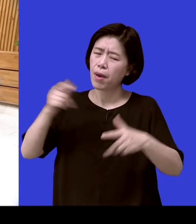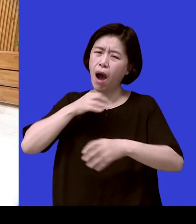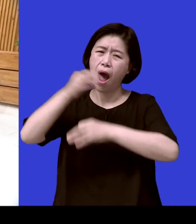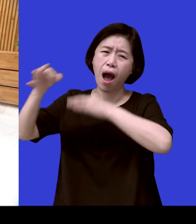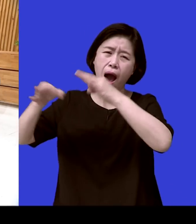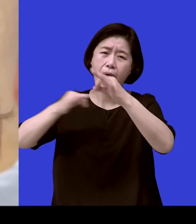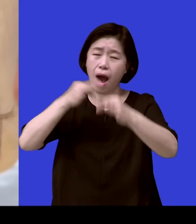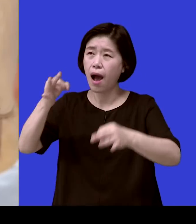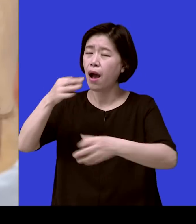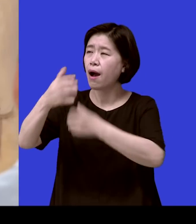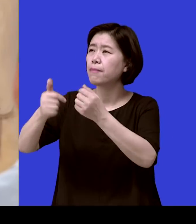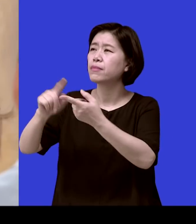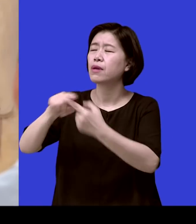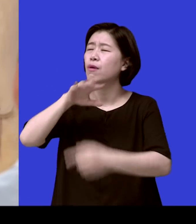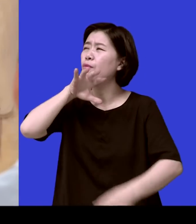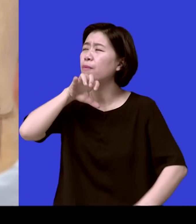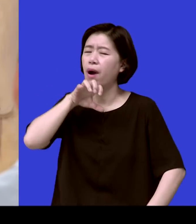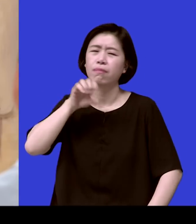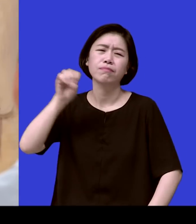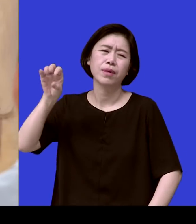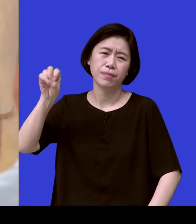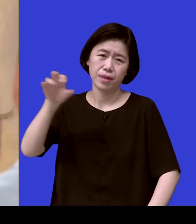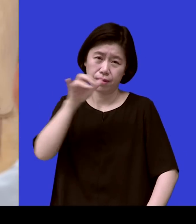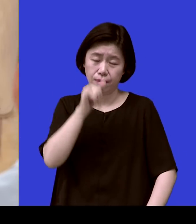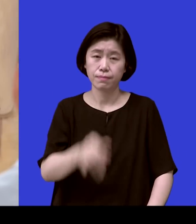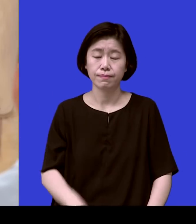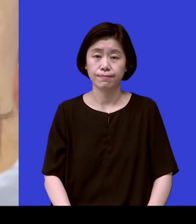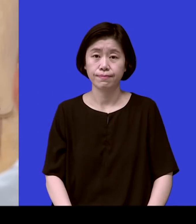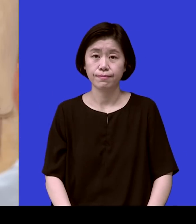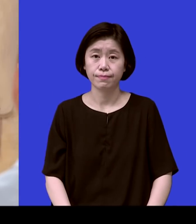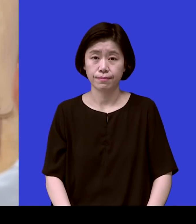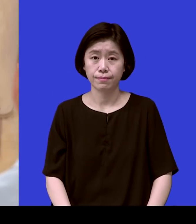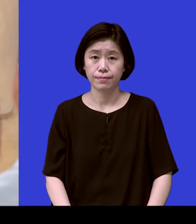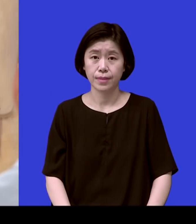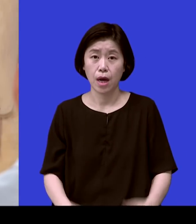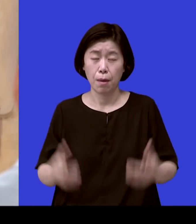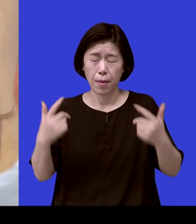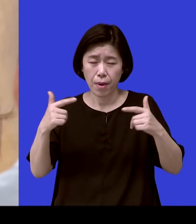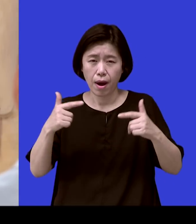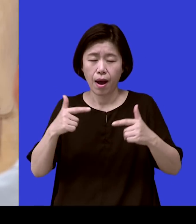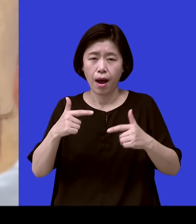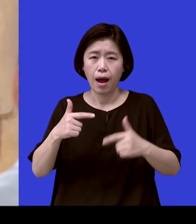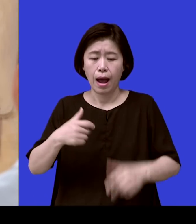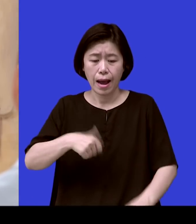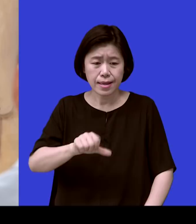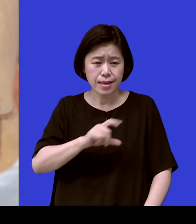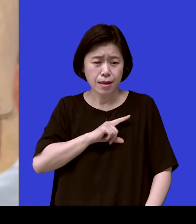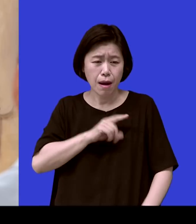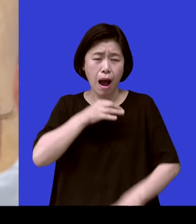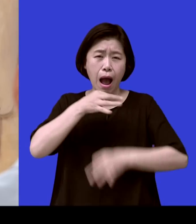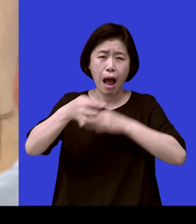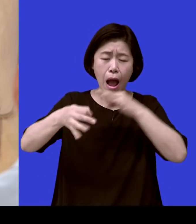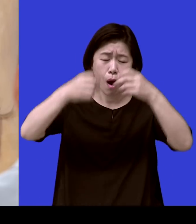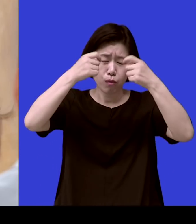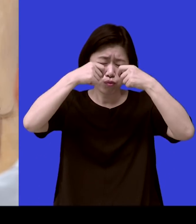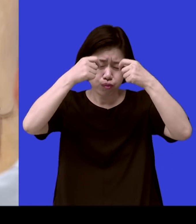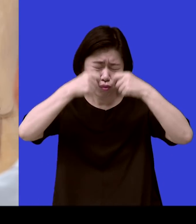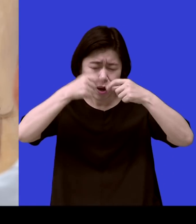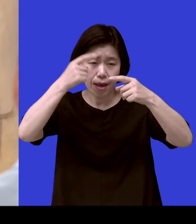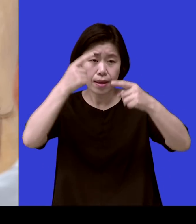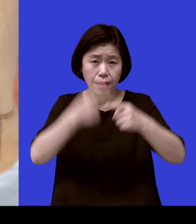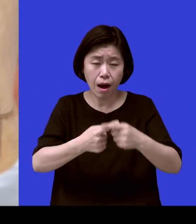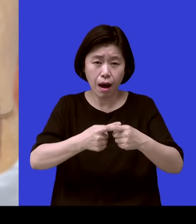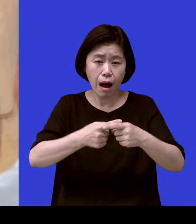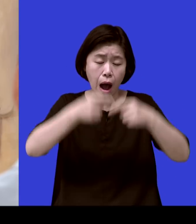같고요. 이제 아이를 부르다가 꺽꺽 하다가 이렇게 탁 넘어가면서